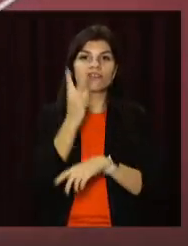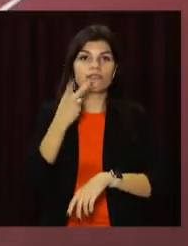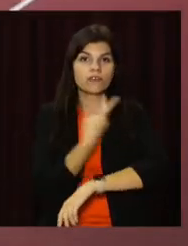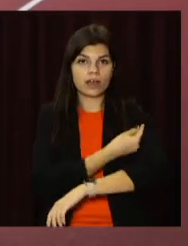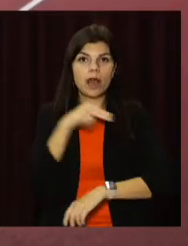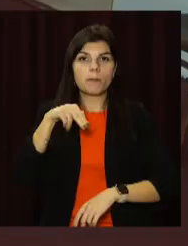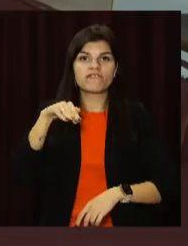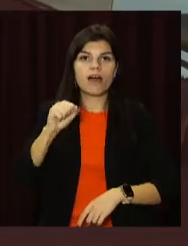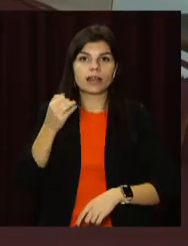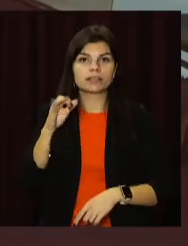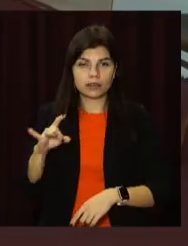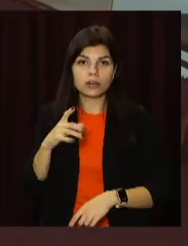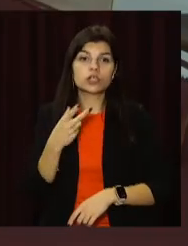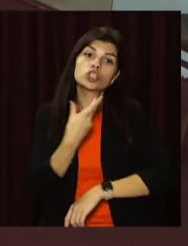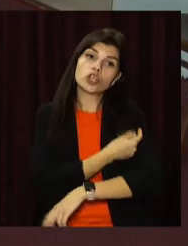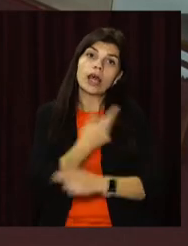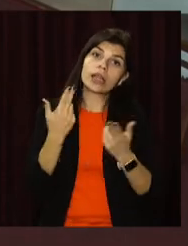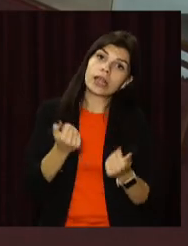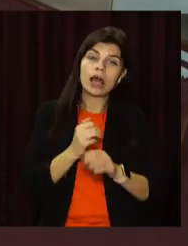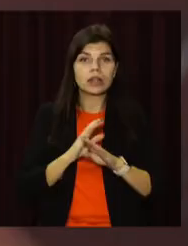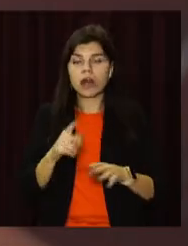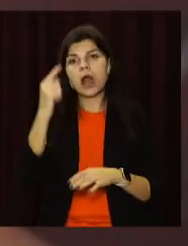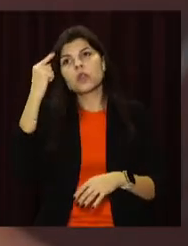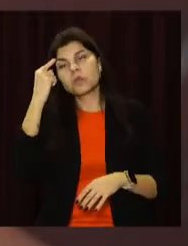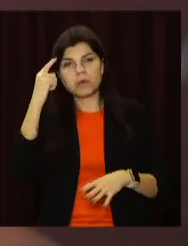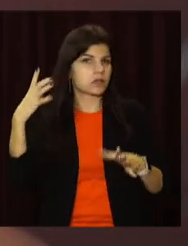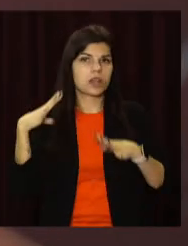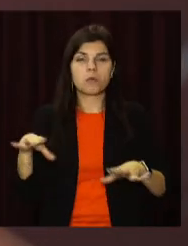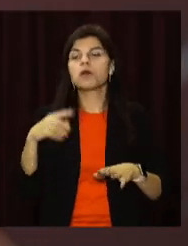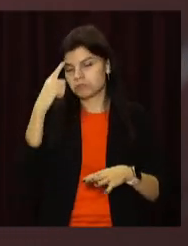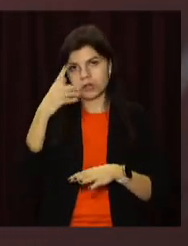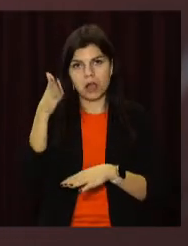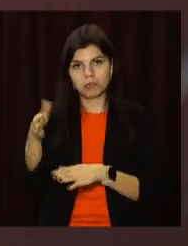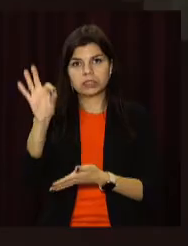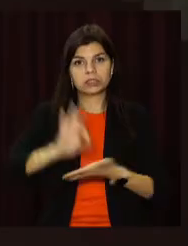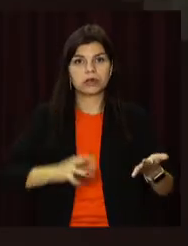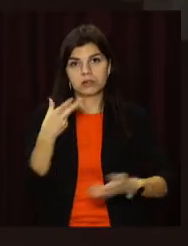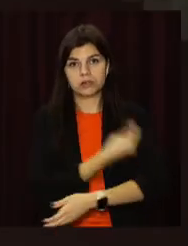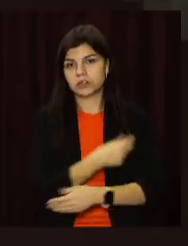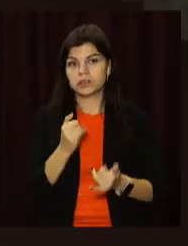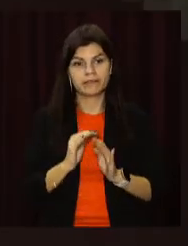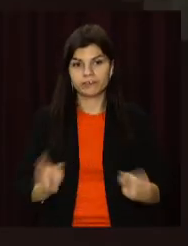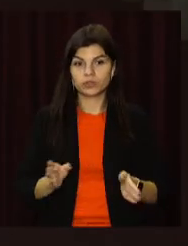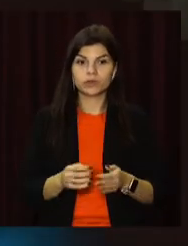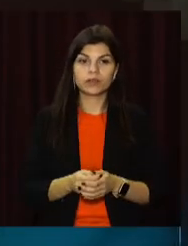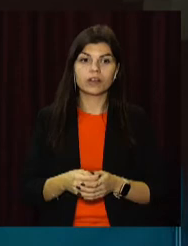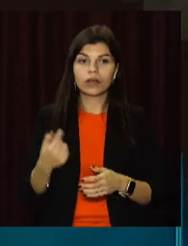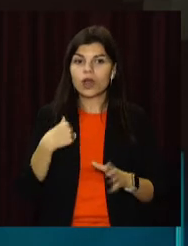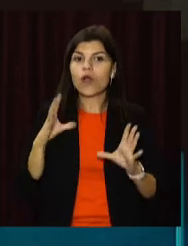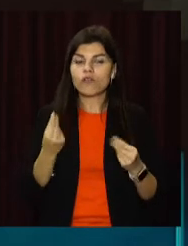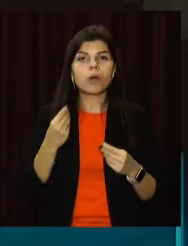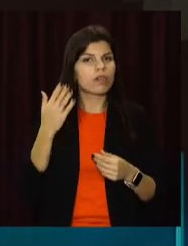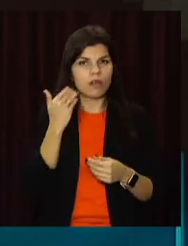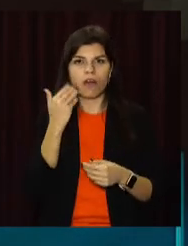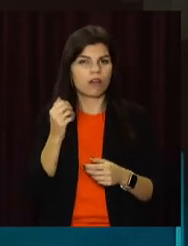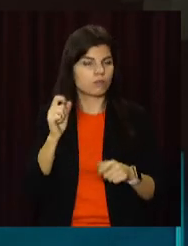вакцинувалася Pfizer-ом. Щеплюватися чи ні, не роздумувала, розповідає спортсменка. Взагалі, як би я розположена к болезням, воспаління